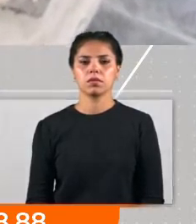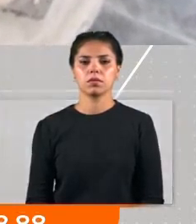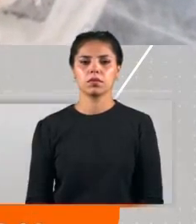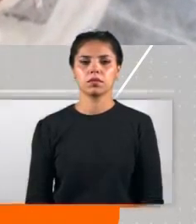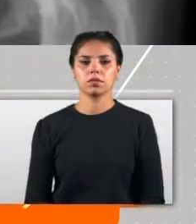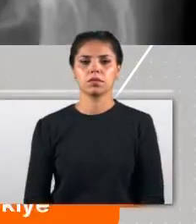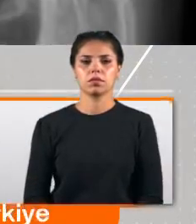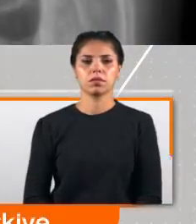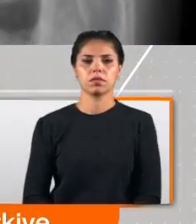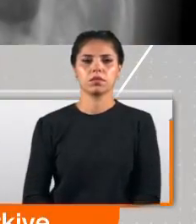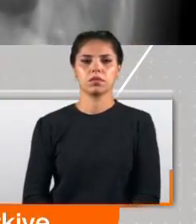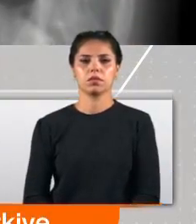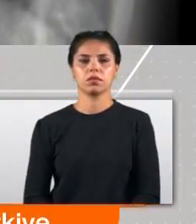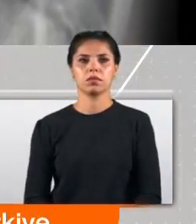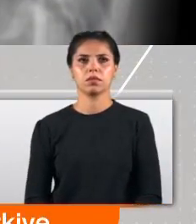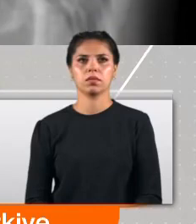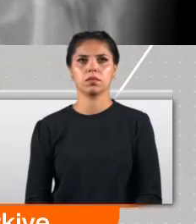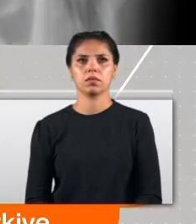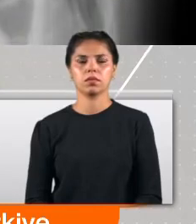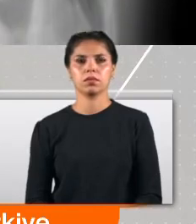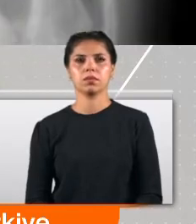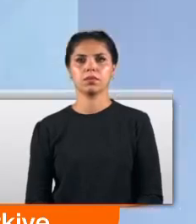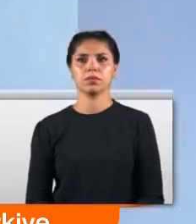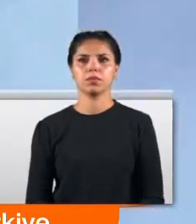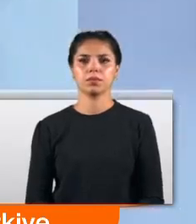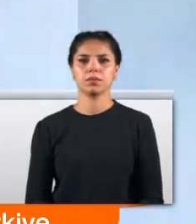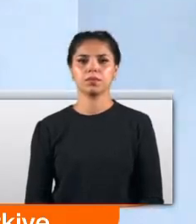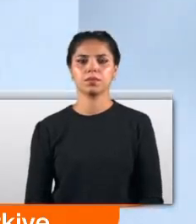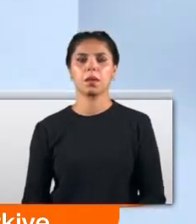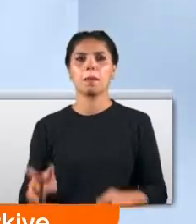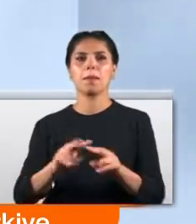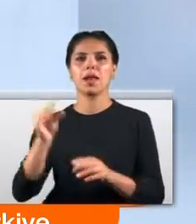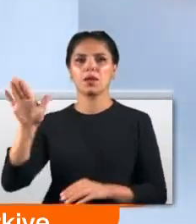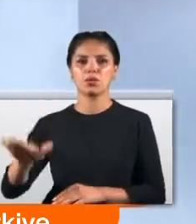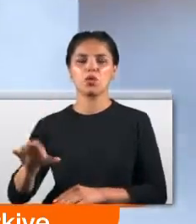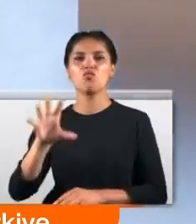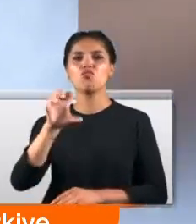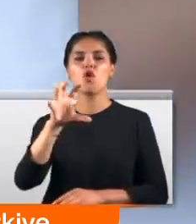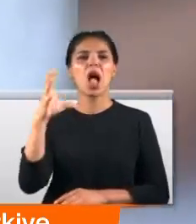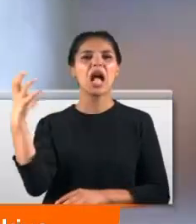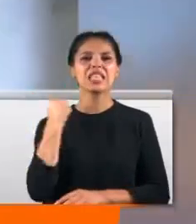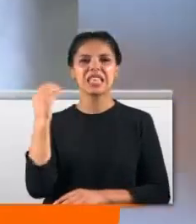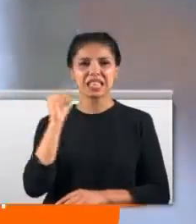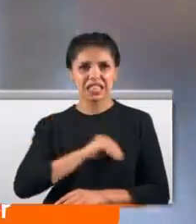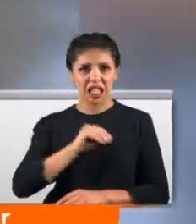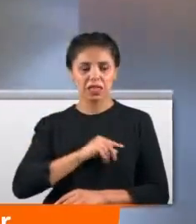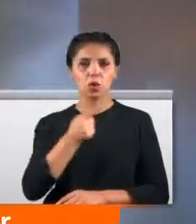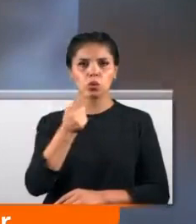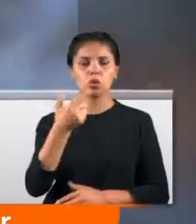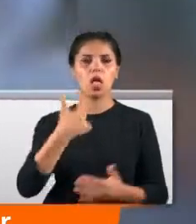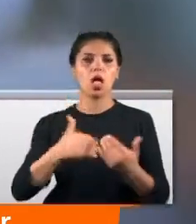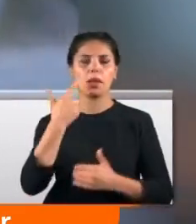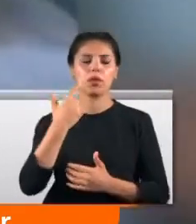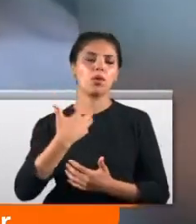geldi diyor böcek ısırdı diye bize anlatıyor olayı Meliha beray'ın Böcek ısırığı sandığı Kurşun ameliyatta